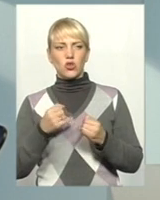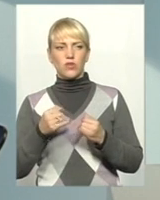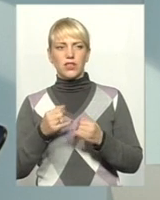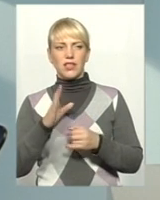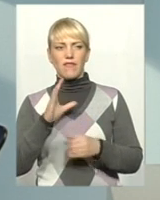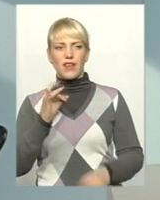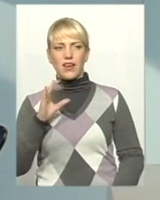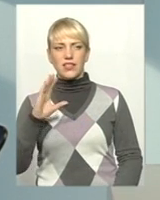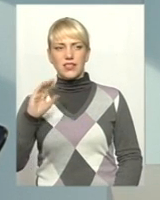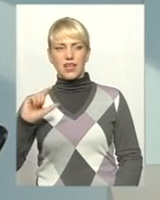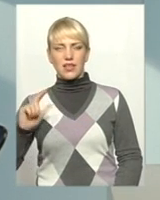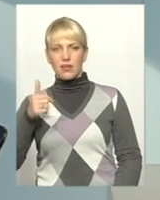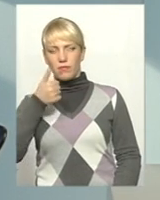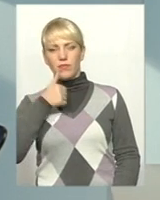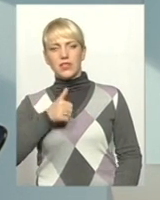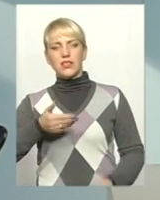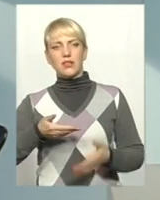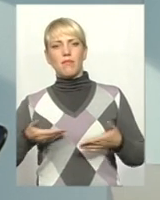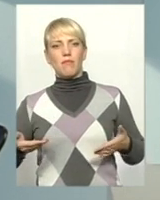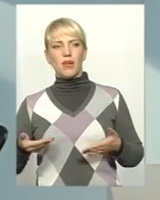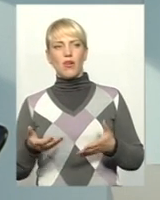За вересень місяць не дотримали